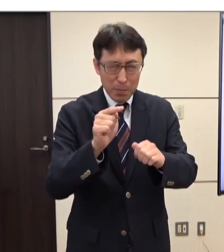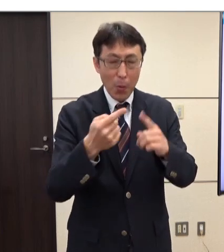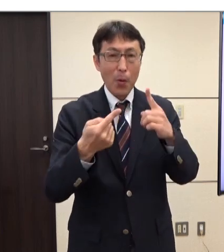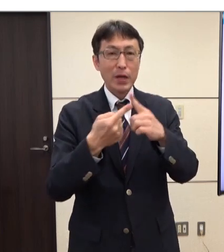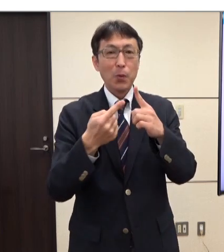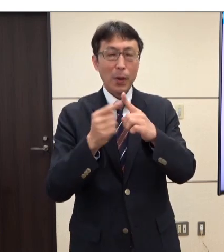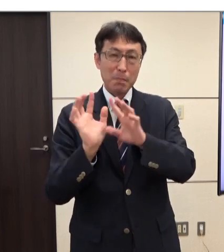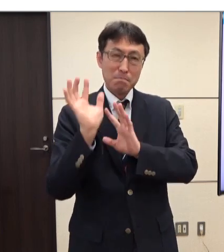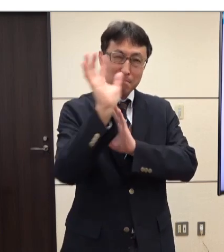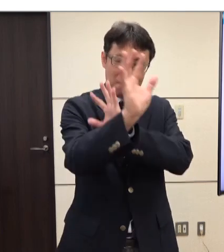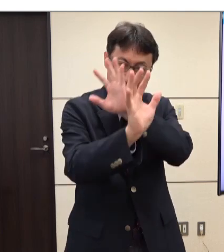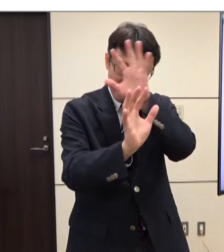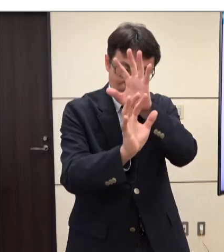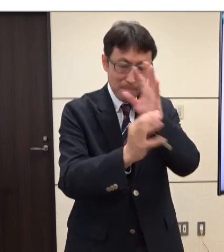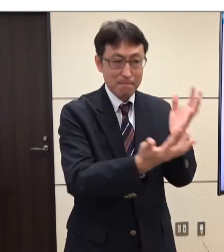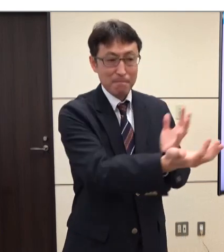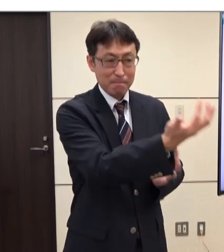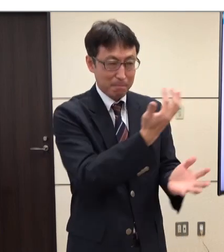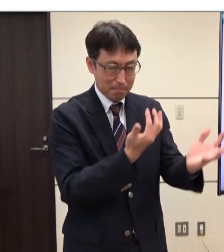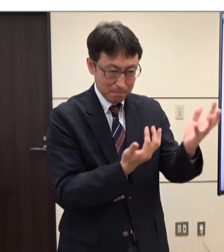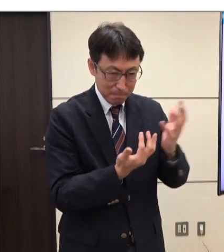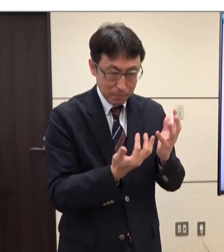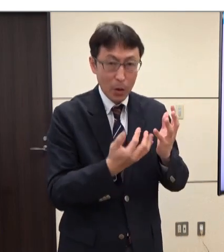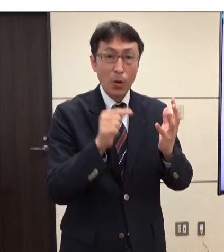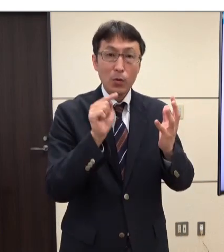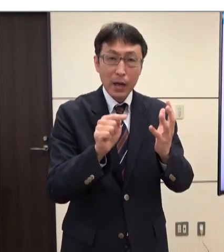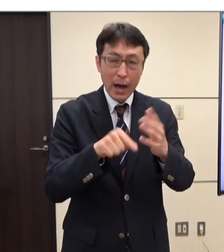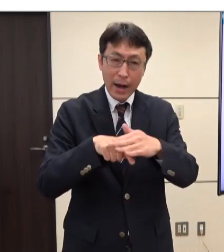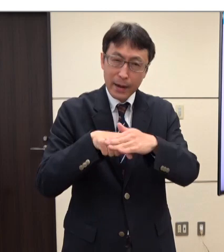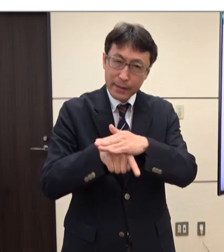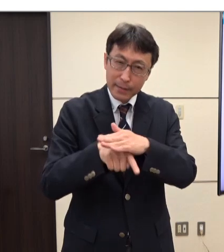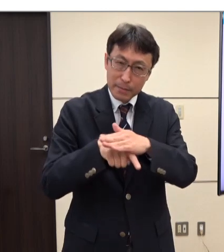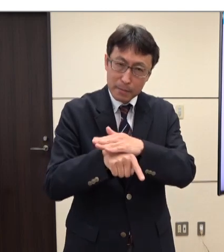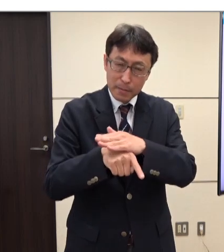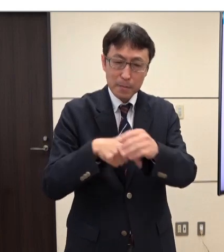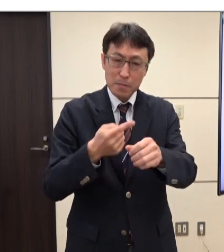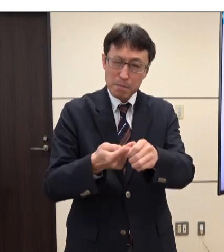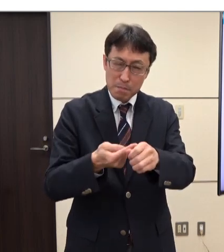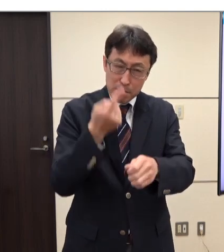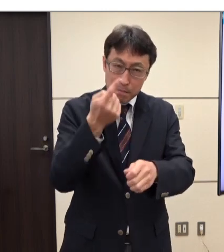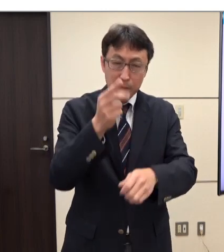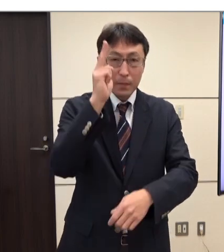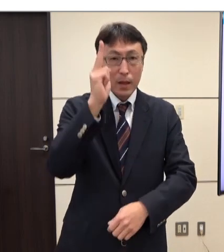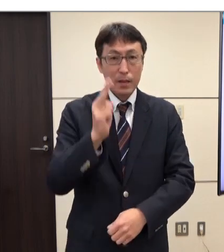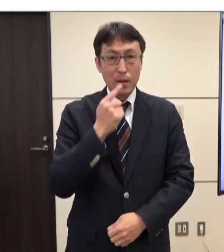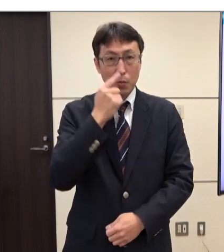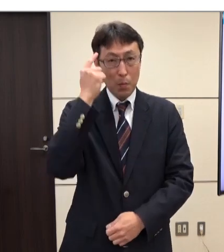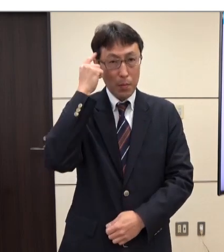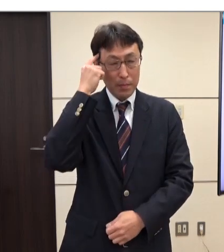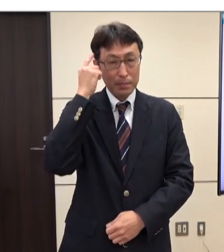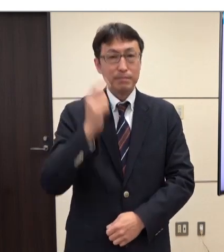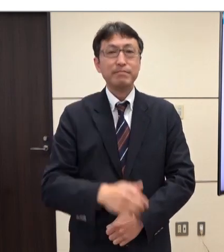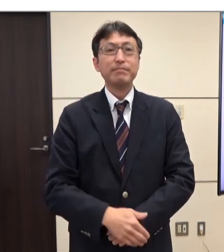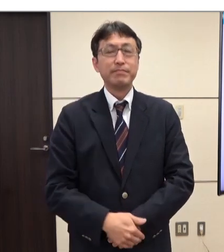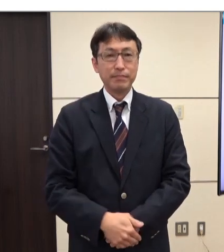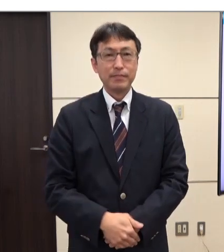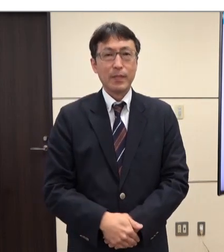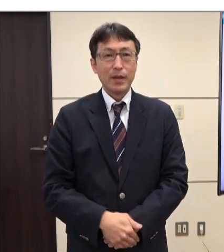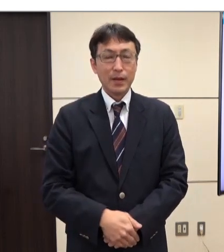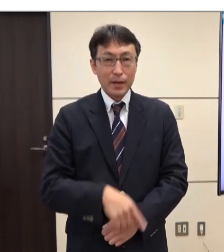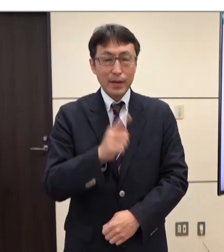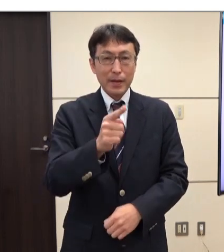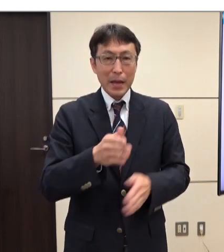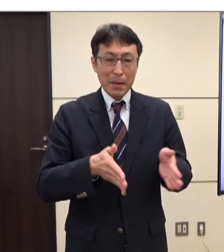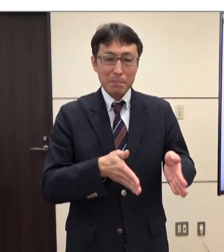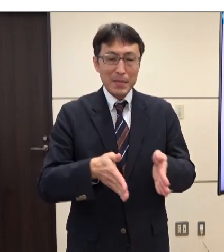いでいただいているというのが、この原因だろうというふうに思っております。まあ道の駅福島オープン